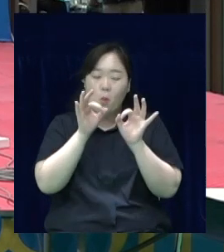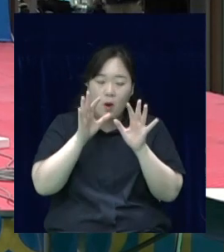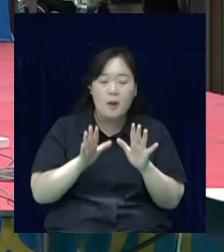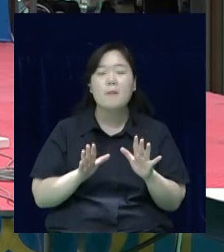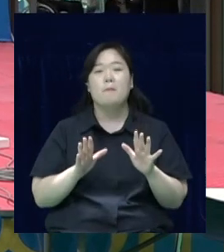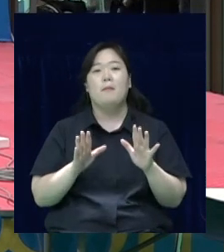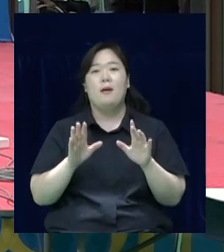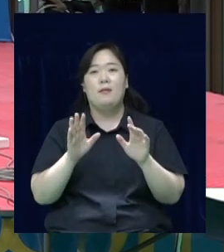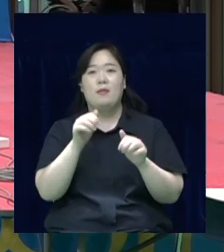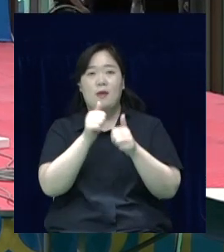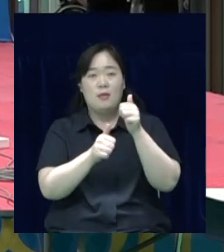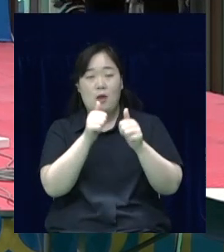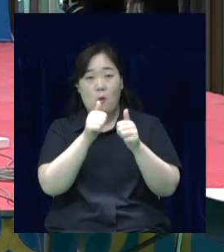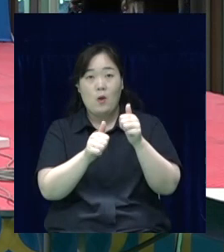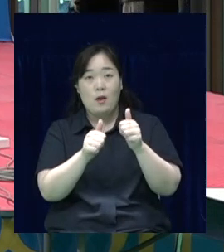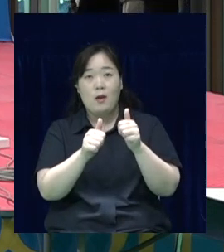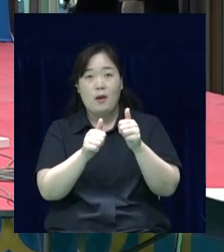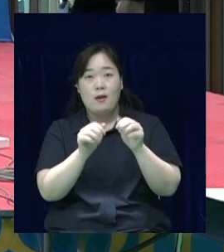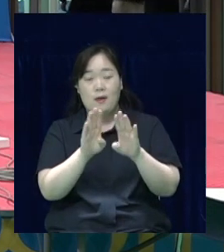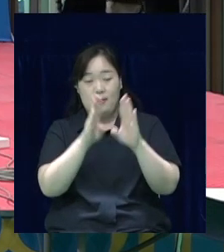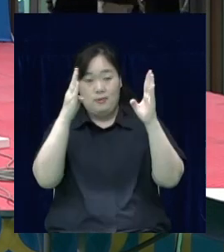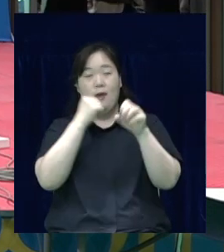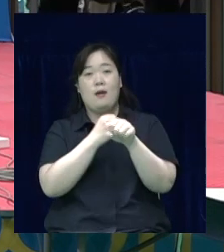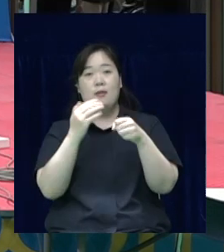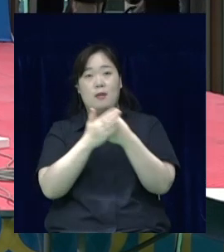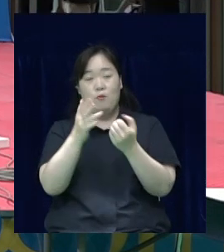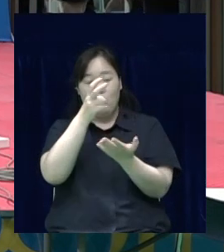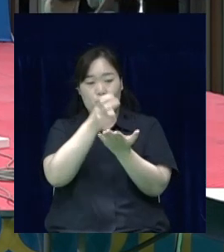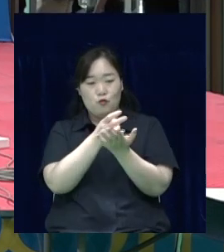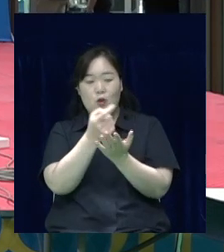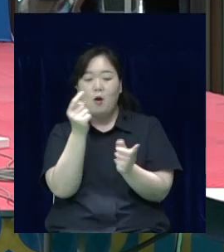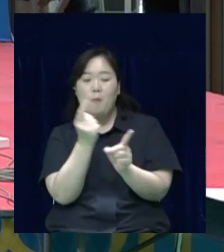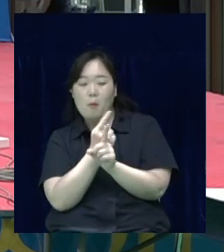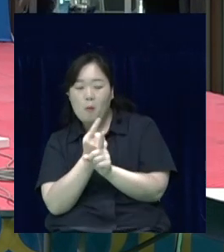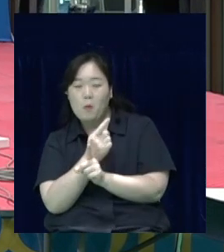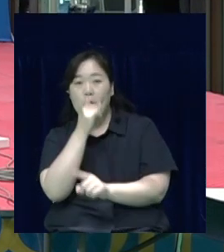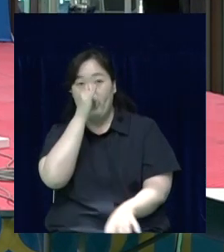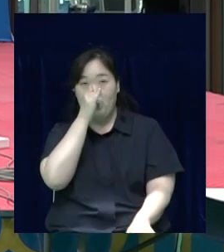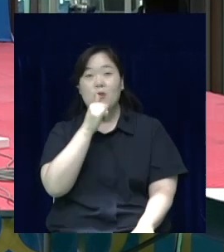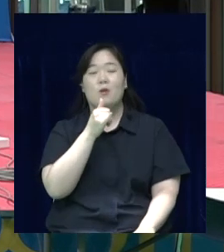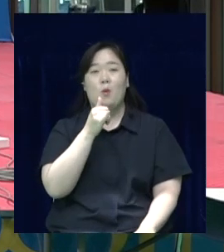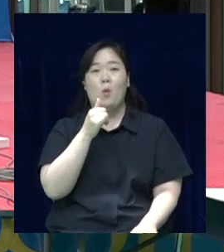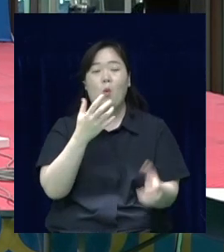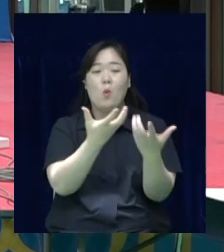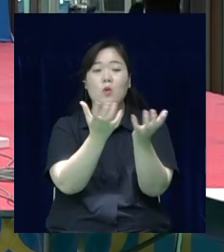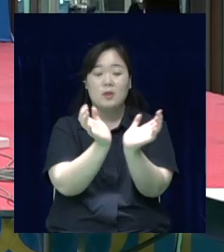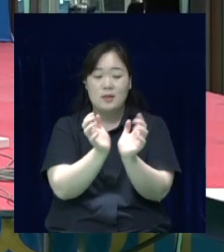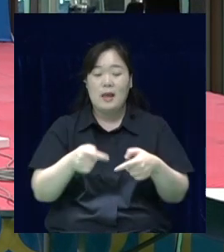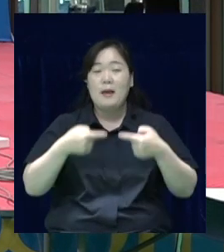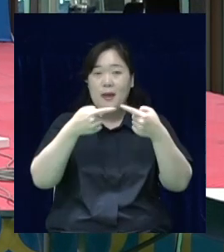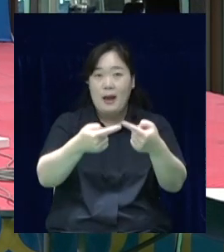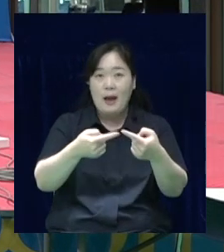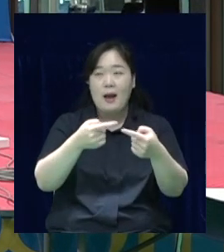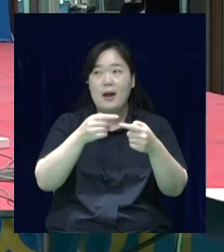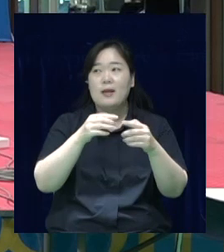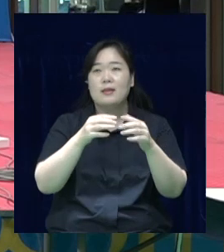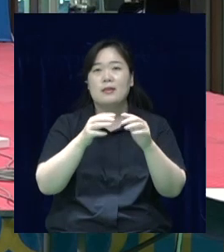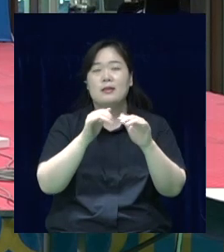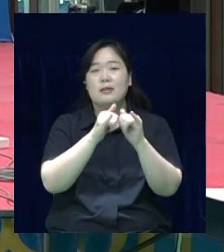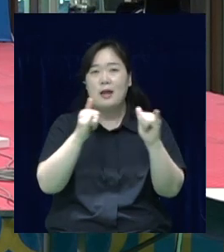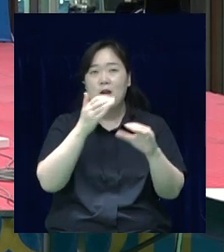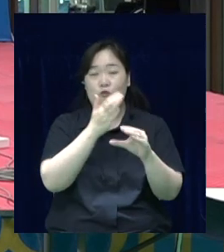펼쳐지다 보니까 이제 규정들이 약간의 또 변동이 있고 역시나 뭐 경기를 펼치는 팀들 가운데에서도 이제 혼성과 이제